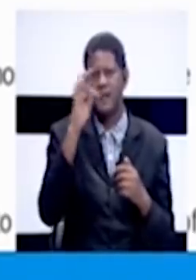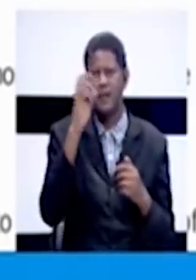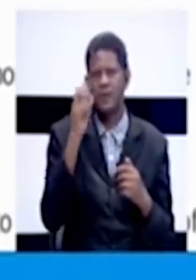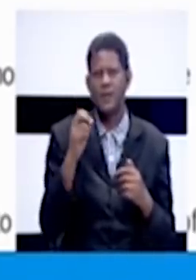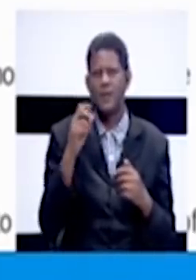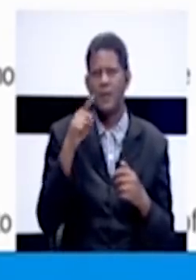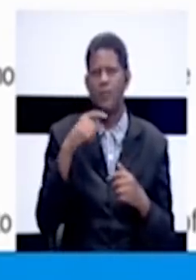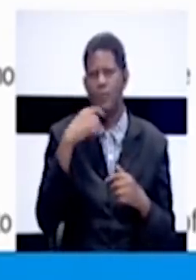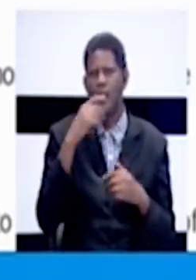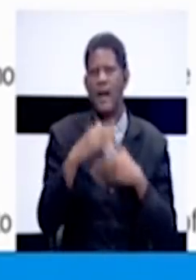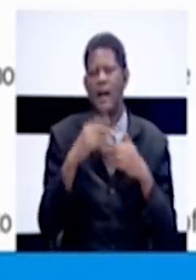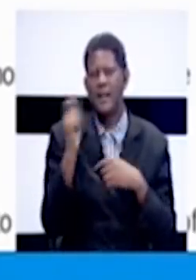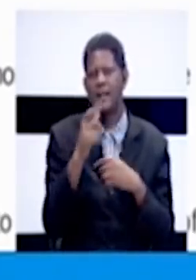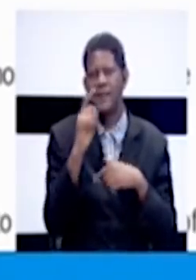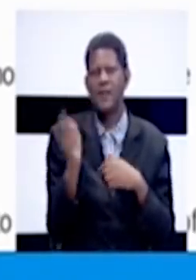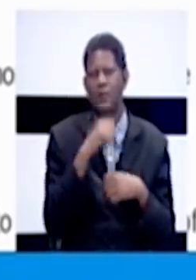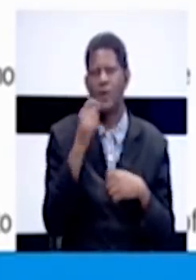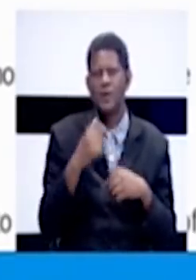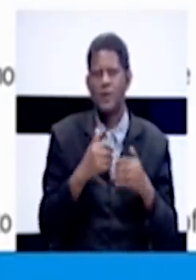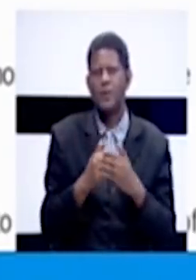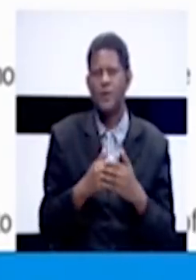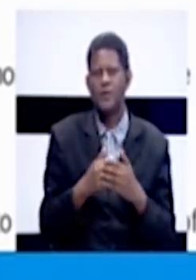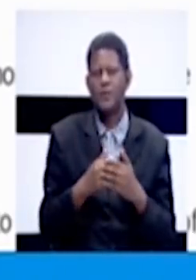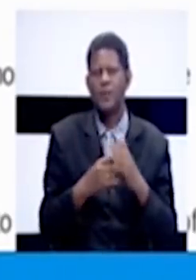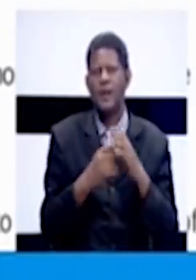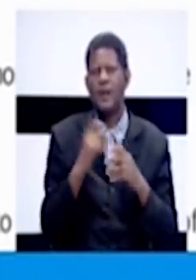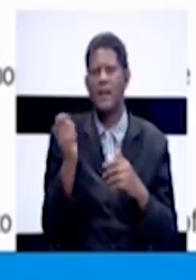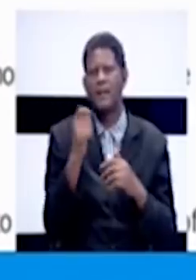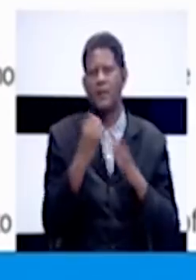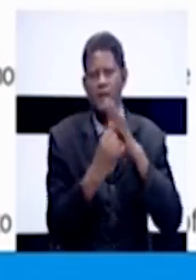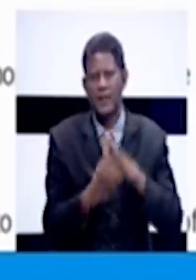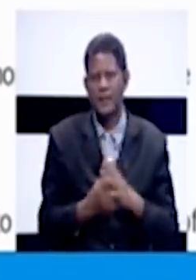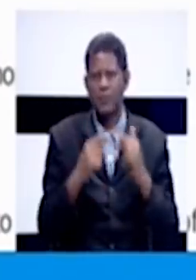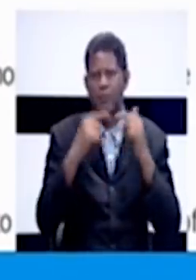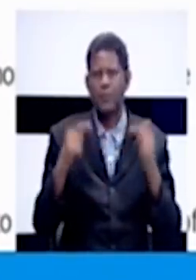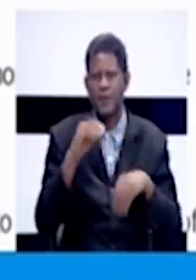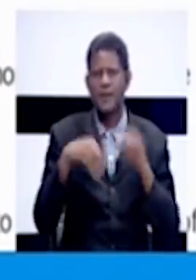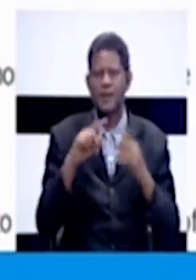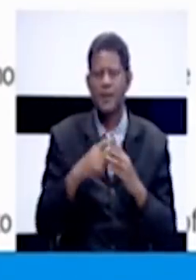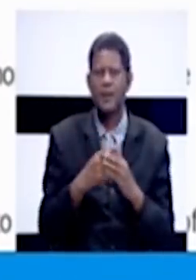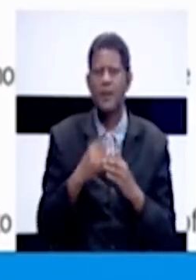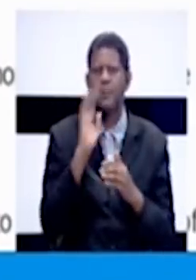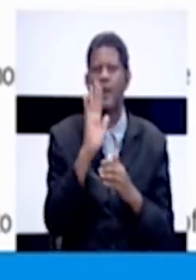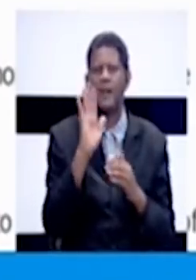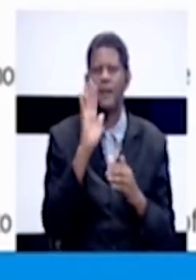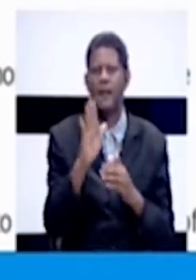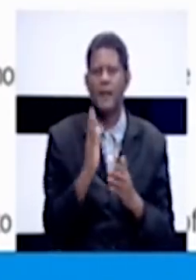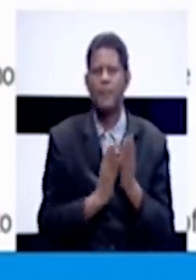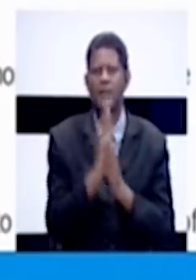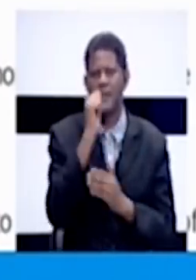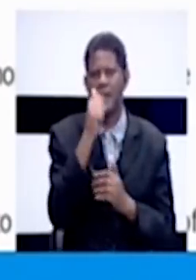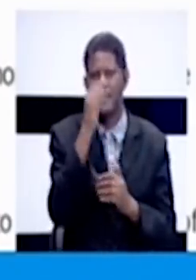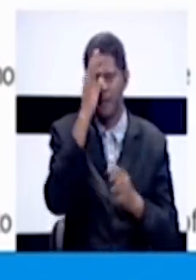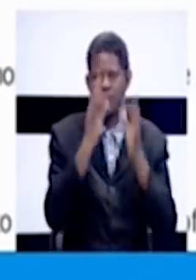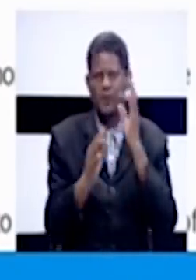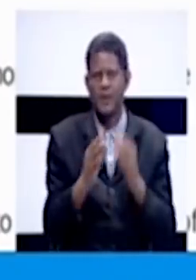ከምኦም ዓሌት ዘይኮኑ ፓኪስታናውያን ዝበፅሖም ዝነበረ ዓሌታዊ ጭቆና ብምቋም ምንቅስቓስ ጀሚሮም ባዕልኻ ናይ ባዕልኻ መስል ዓርሰ ውሳነ